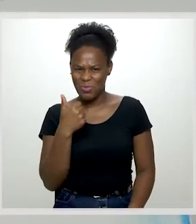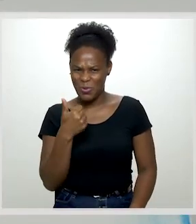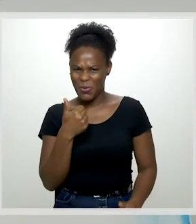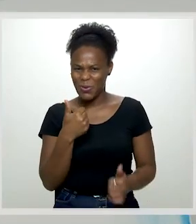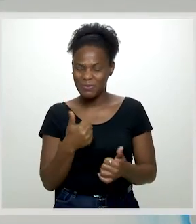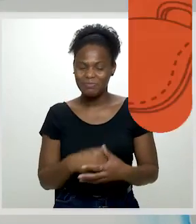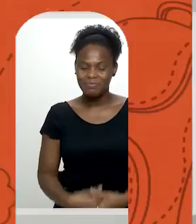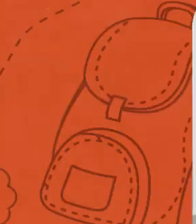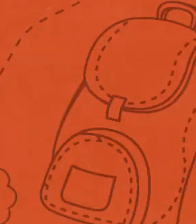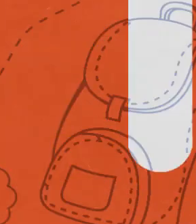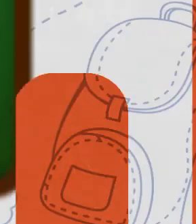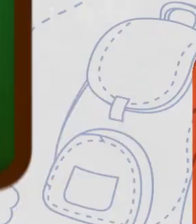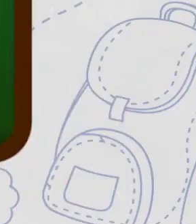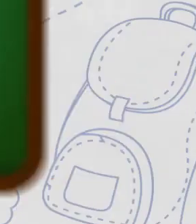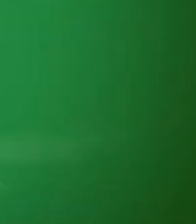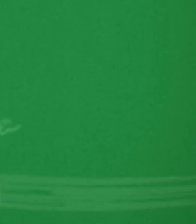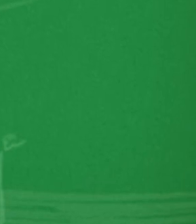bien.